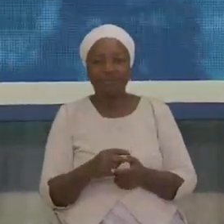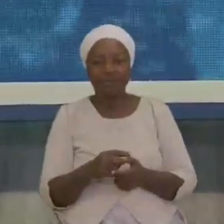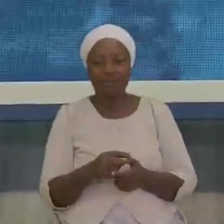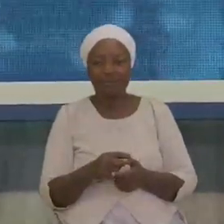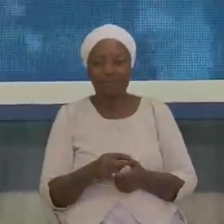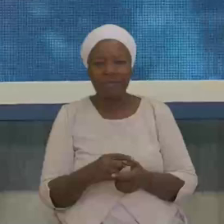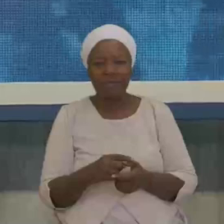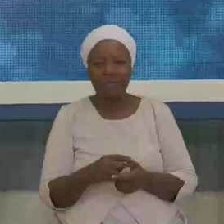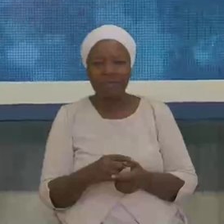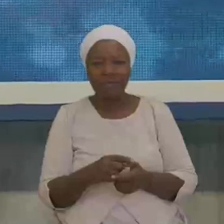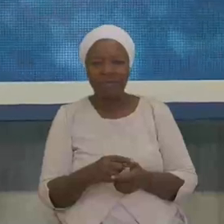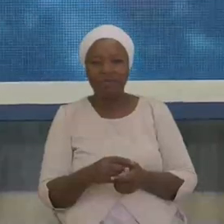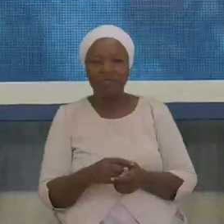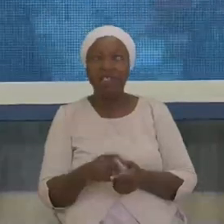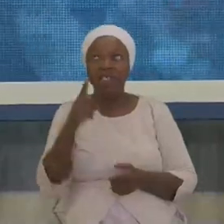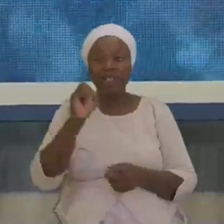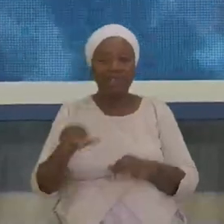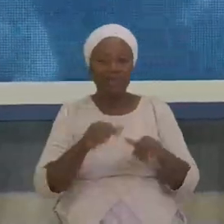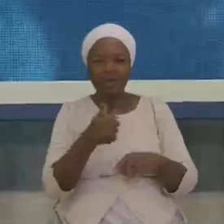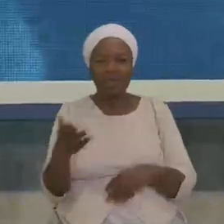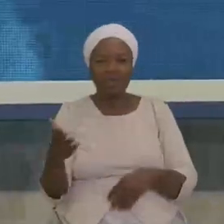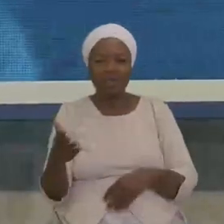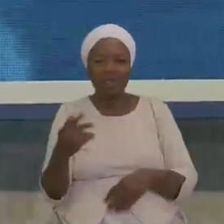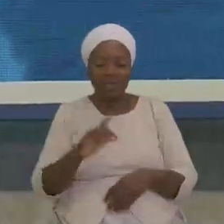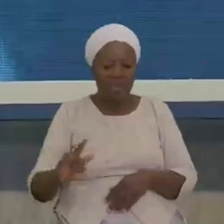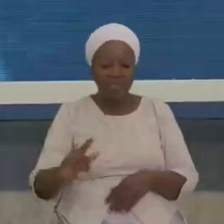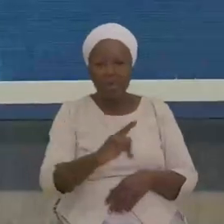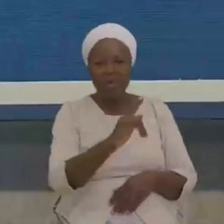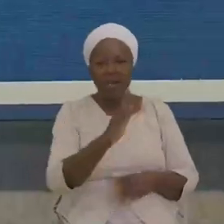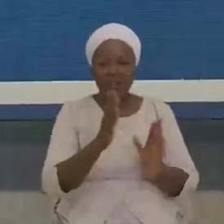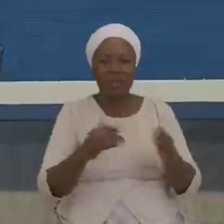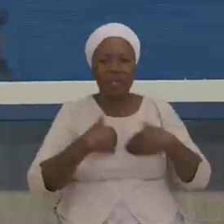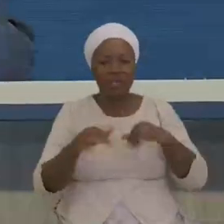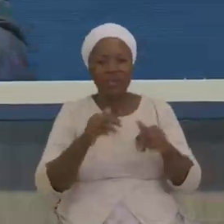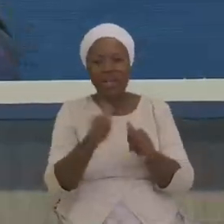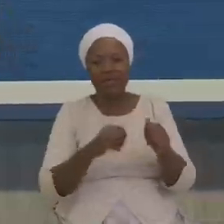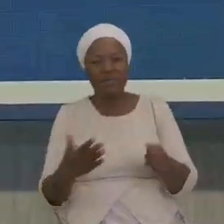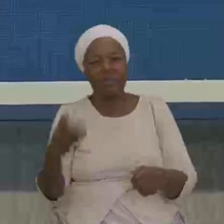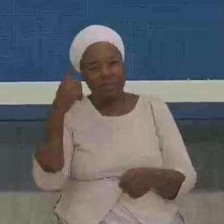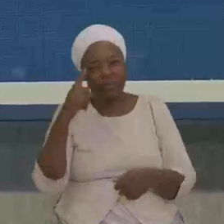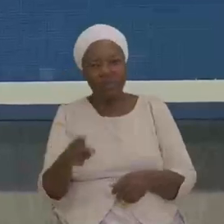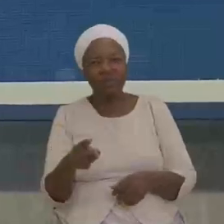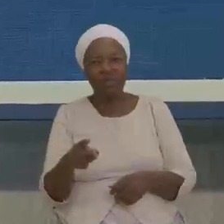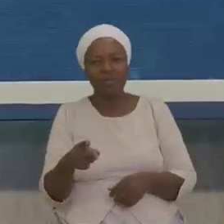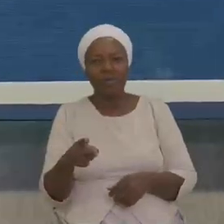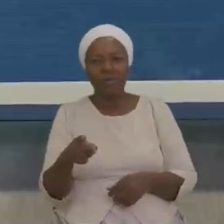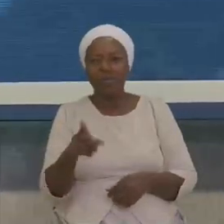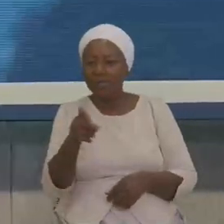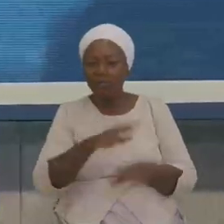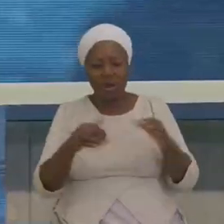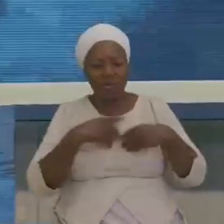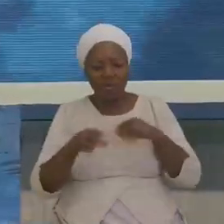Tu n'as besoin de rien faire. Tu n'as rien à faire. Le maître, le pilote a déjà tout fait. Ce